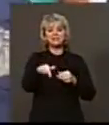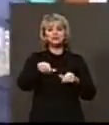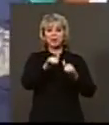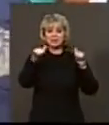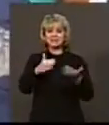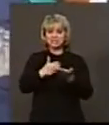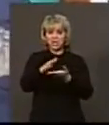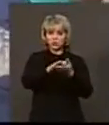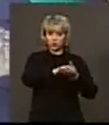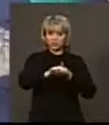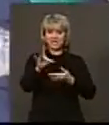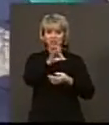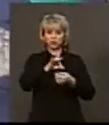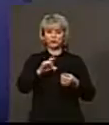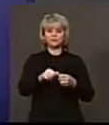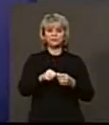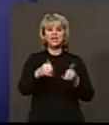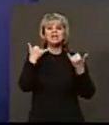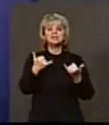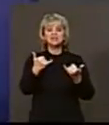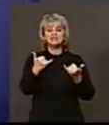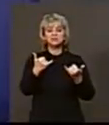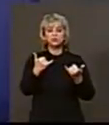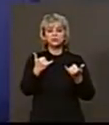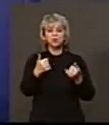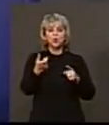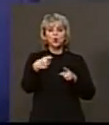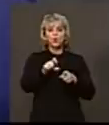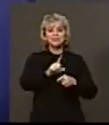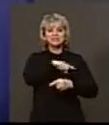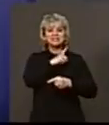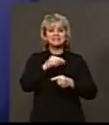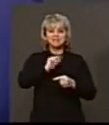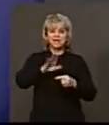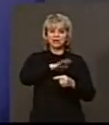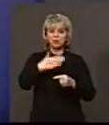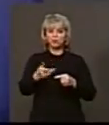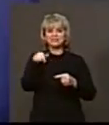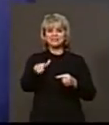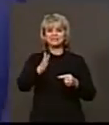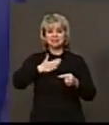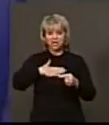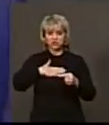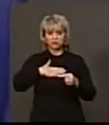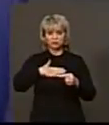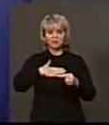развитию сотрудничества регионов. Сегодня очень сильное взаимодействие происходит с нашими